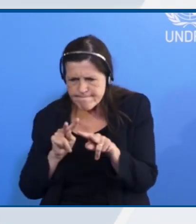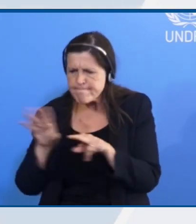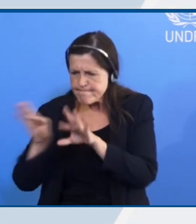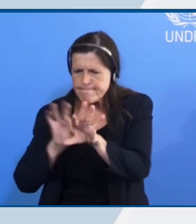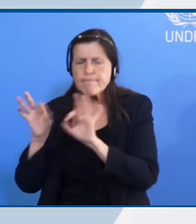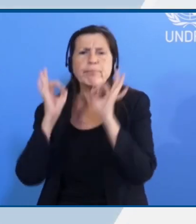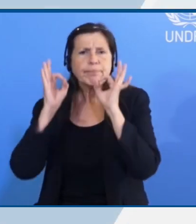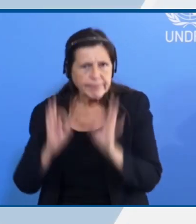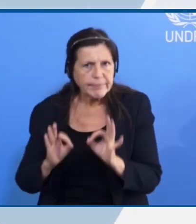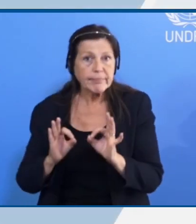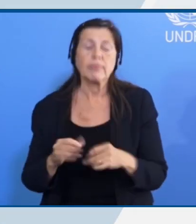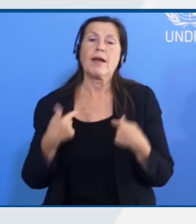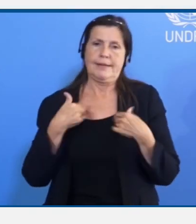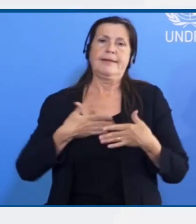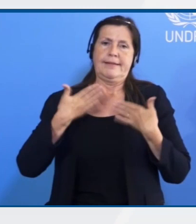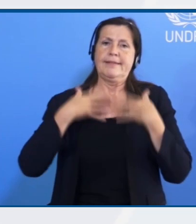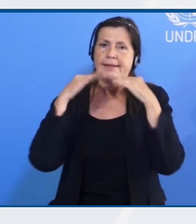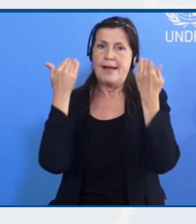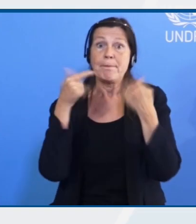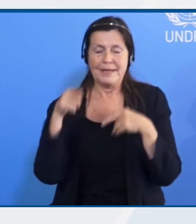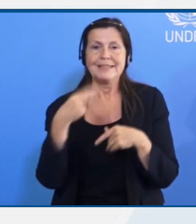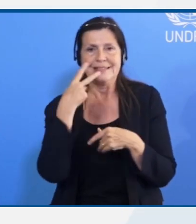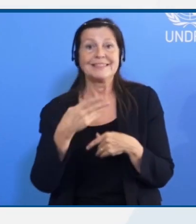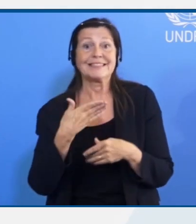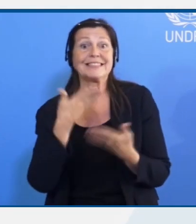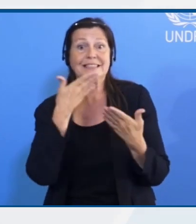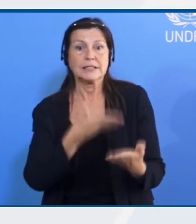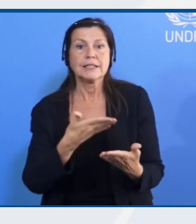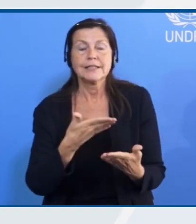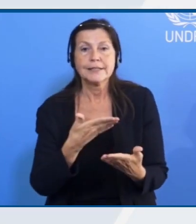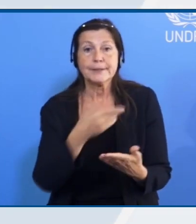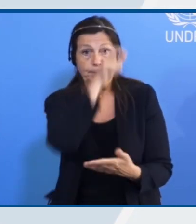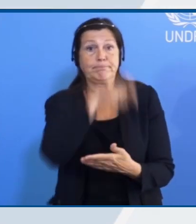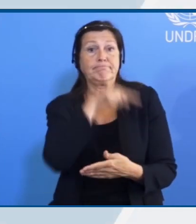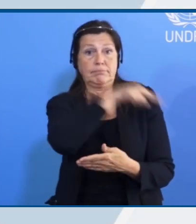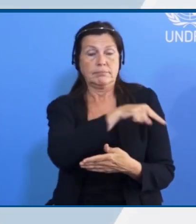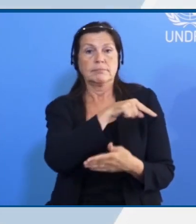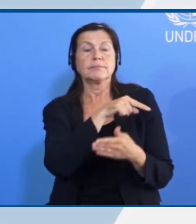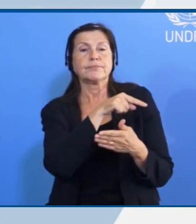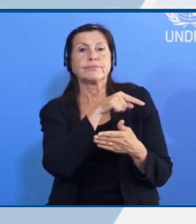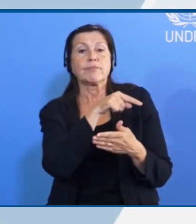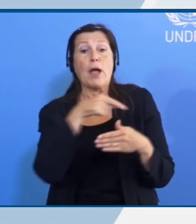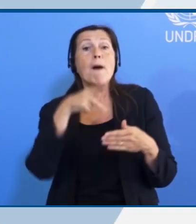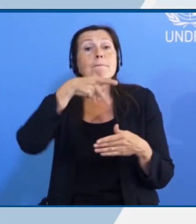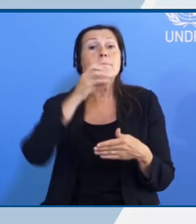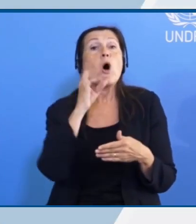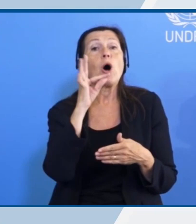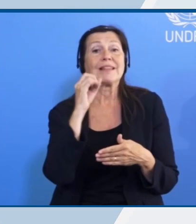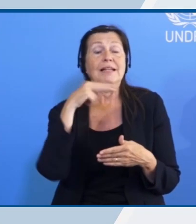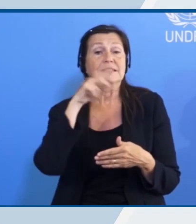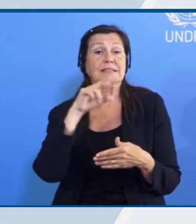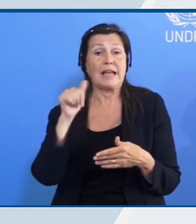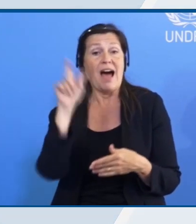nella iniziativa globale delle Nazioni Unite Making City Resilient 2030. Sulla base di questo